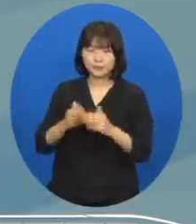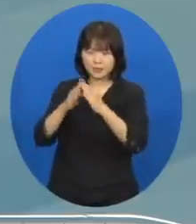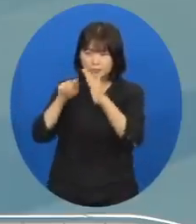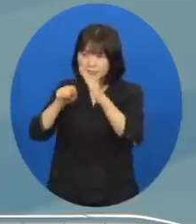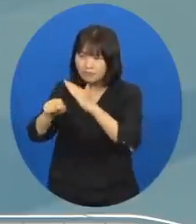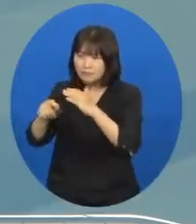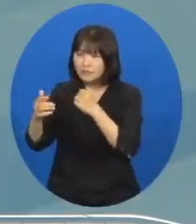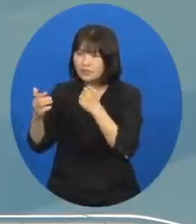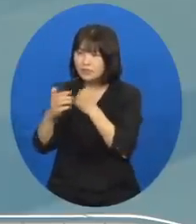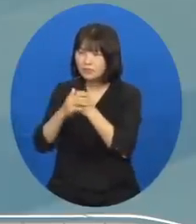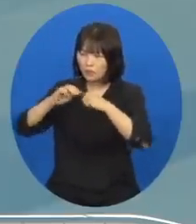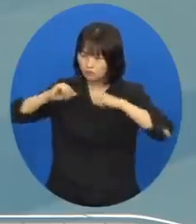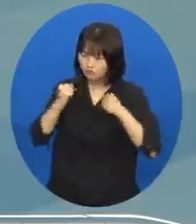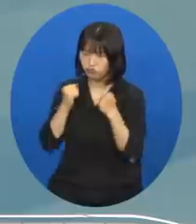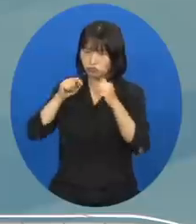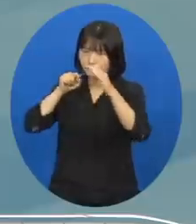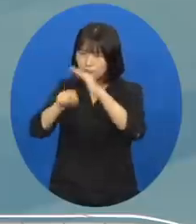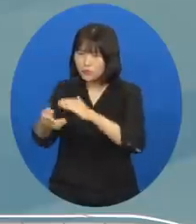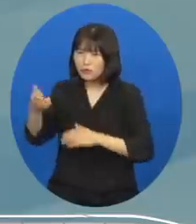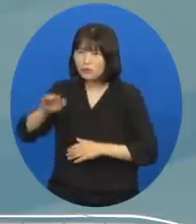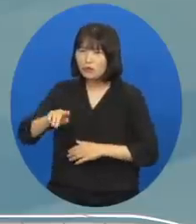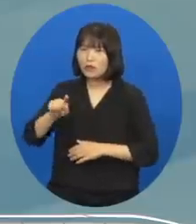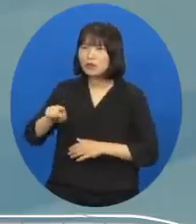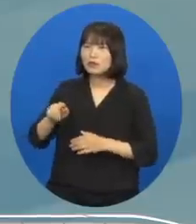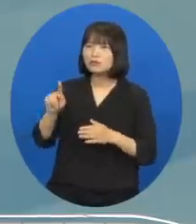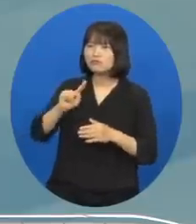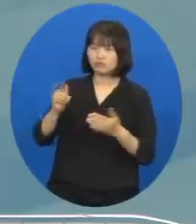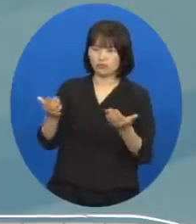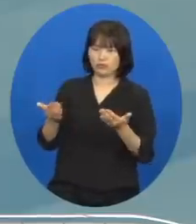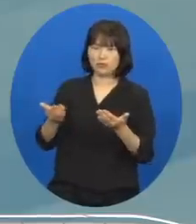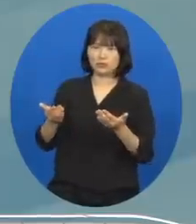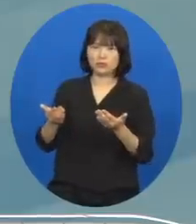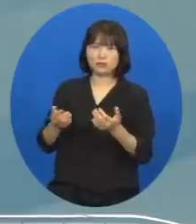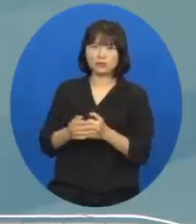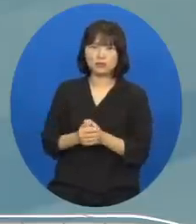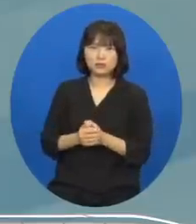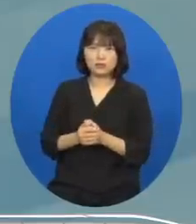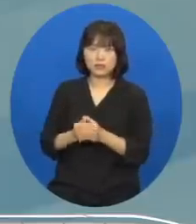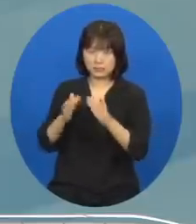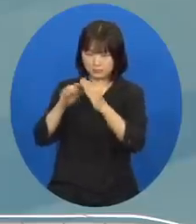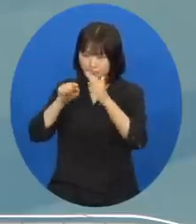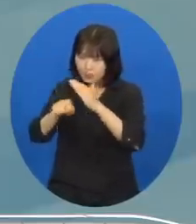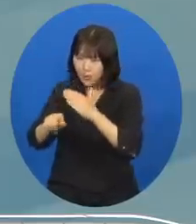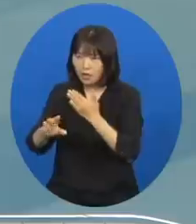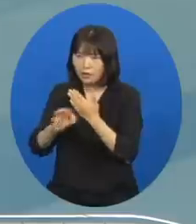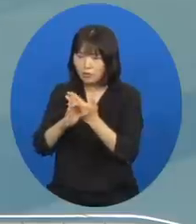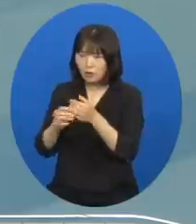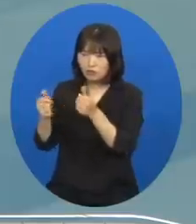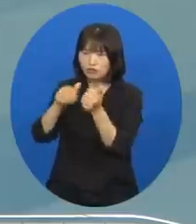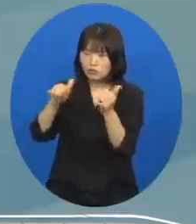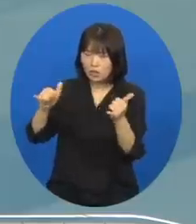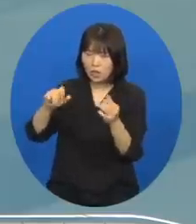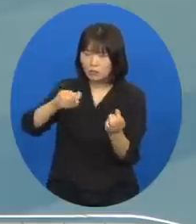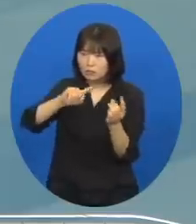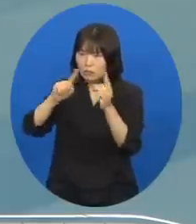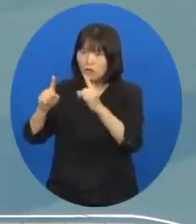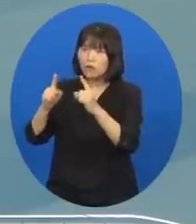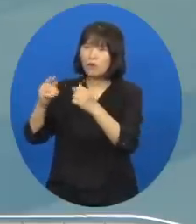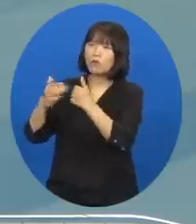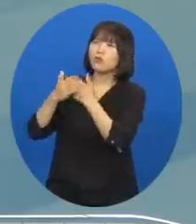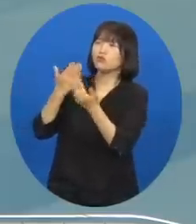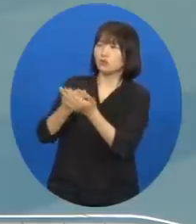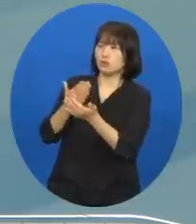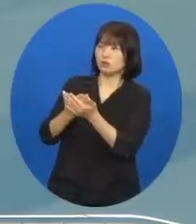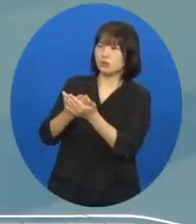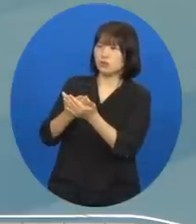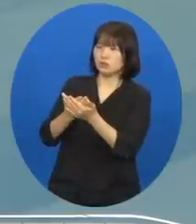해서 신방 갔는데 이게 무슨 일입니까? 아니, 신방 갔으면 죽을 사람도 살려주셔야지.